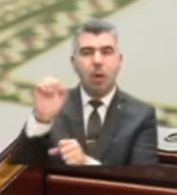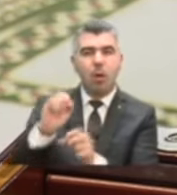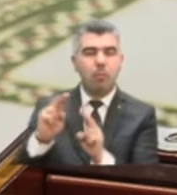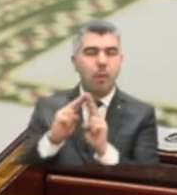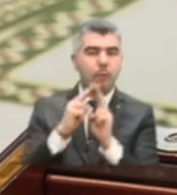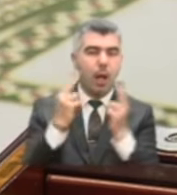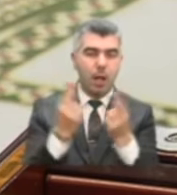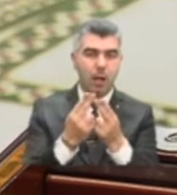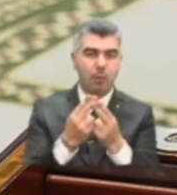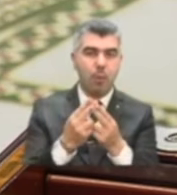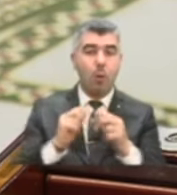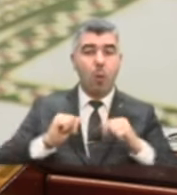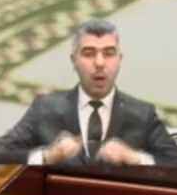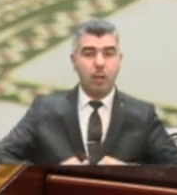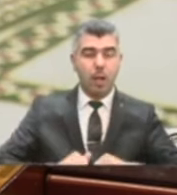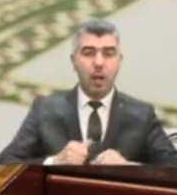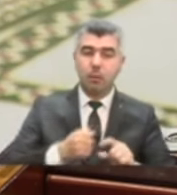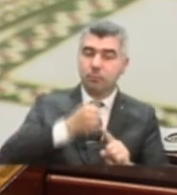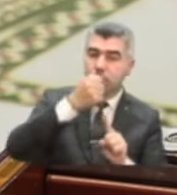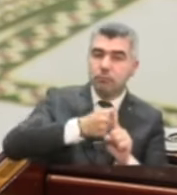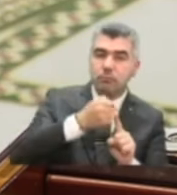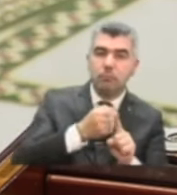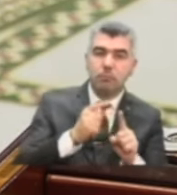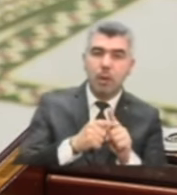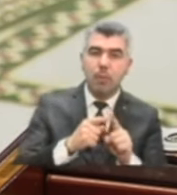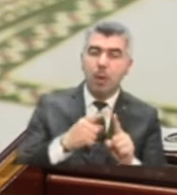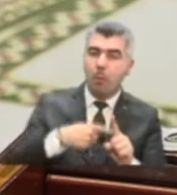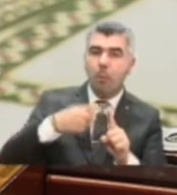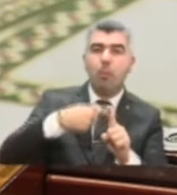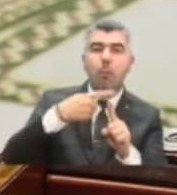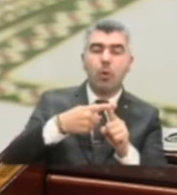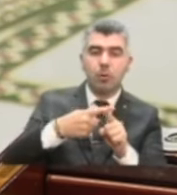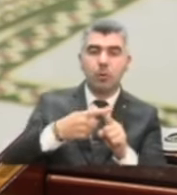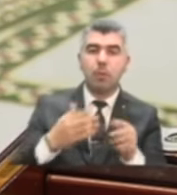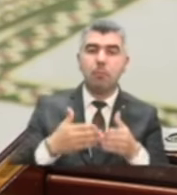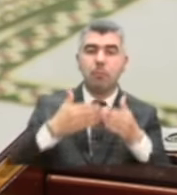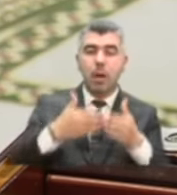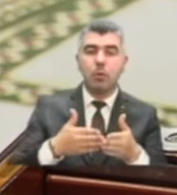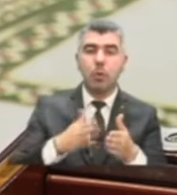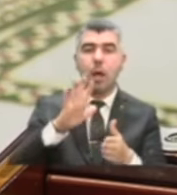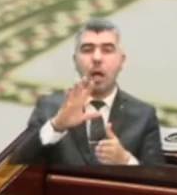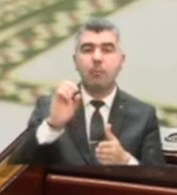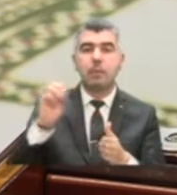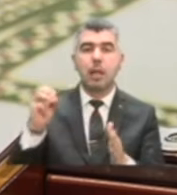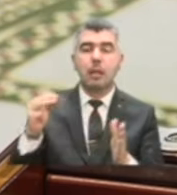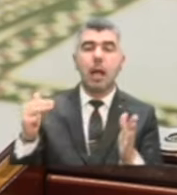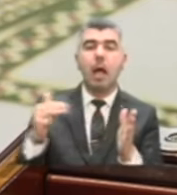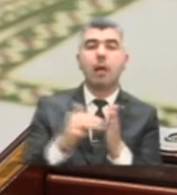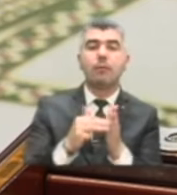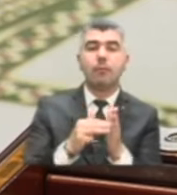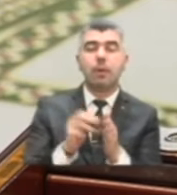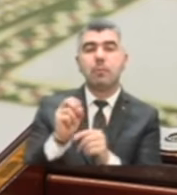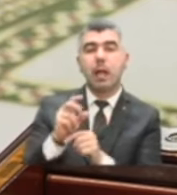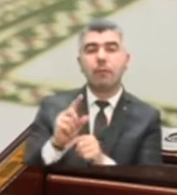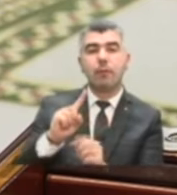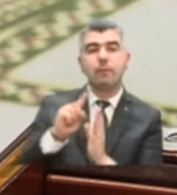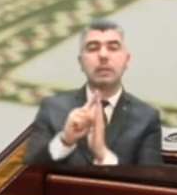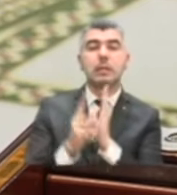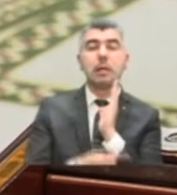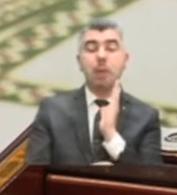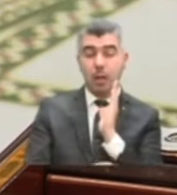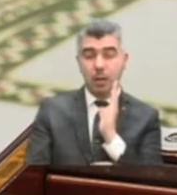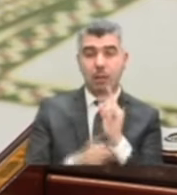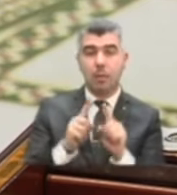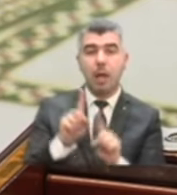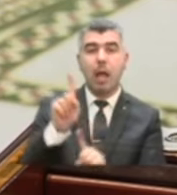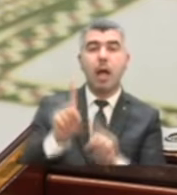الوزاره في تكثيف وتنويع عرض هذا النقل من خلال تعبئه اسطول بسعه 500 الف مسافر اسبوعيا، ومن خلال 11 خط